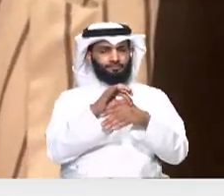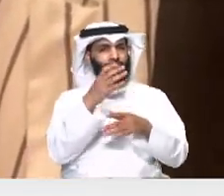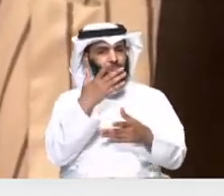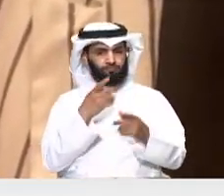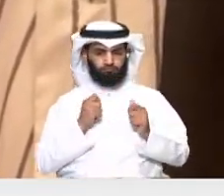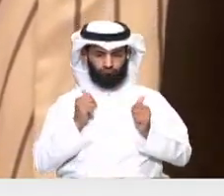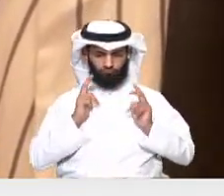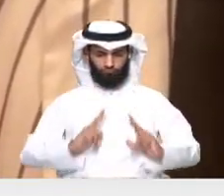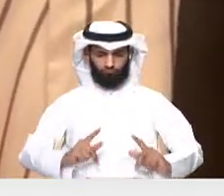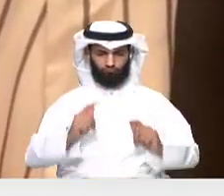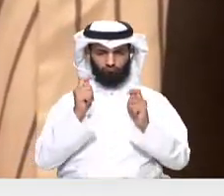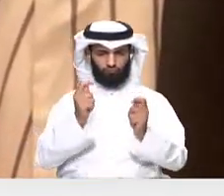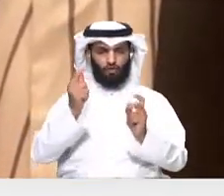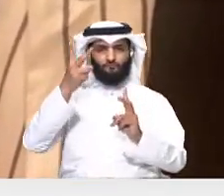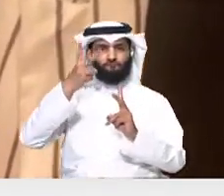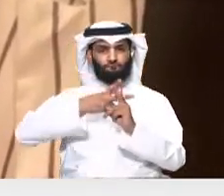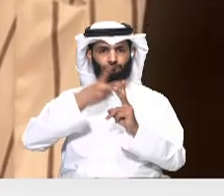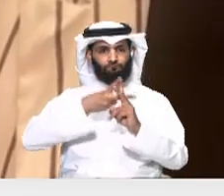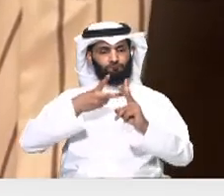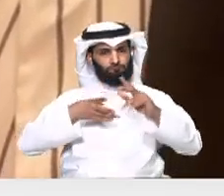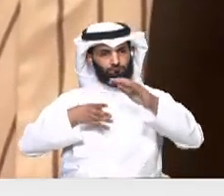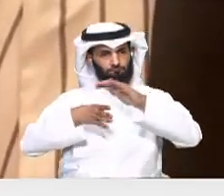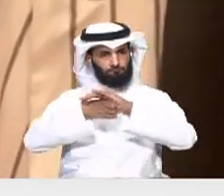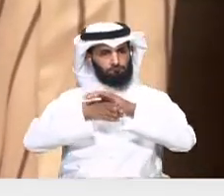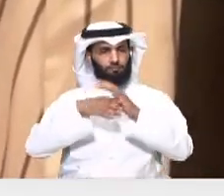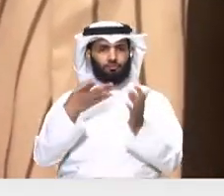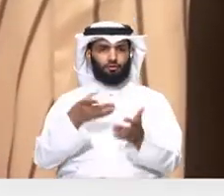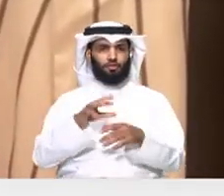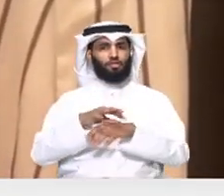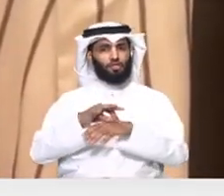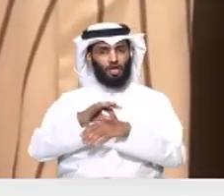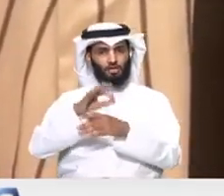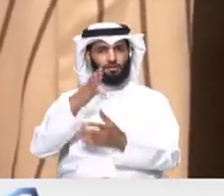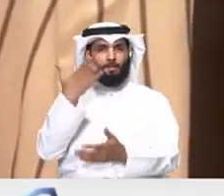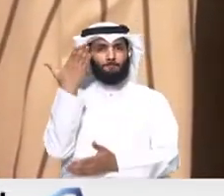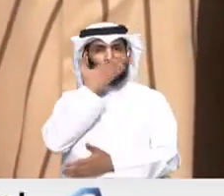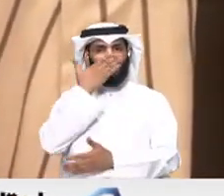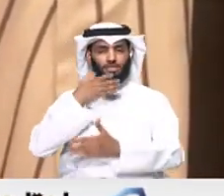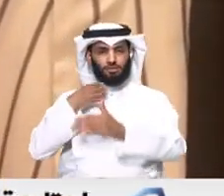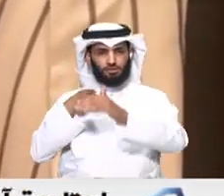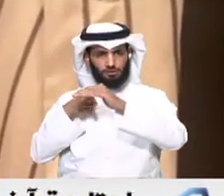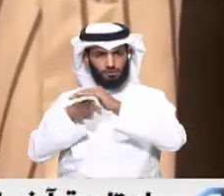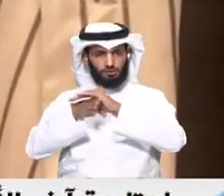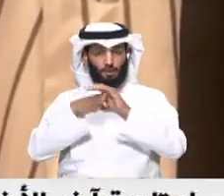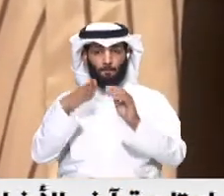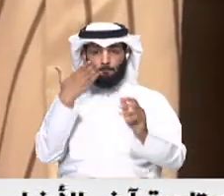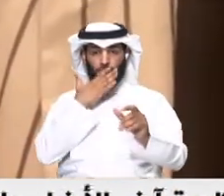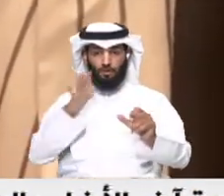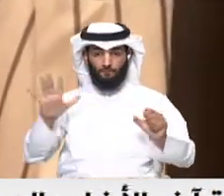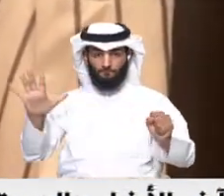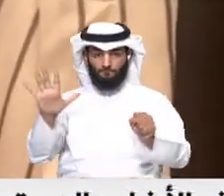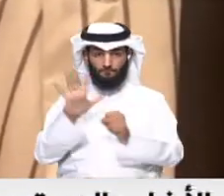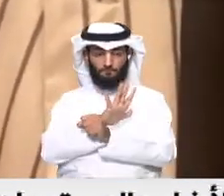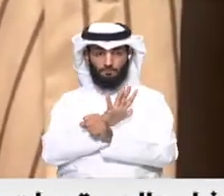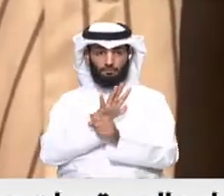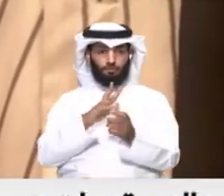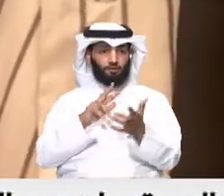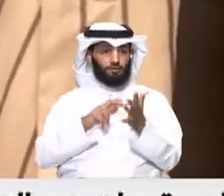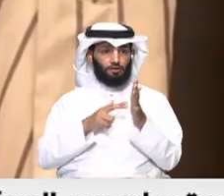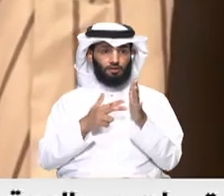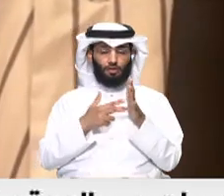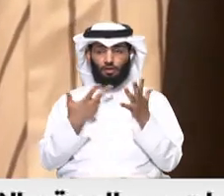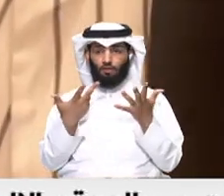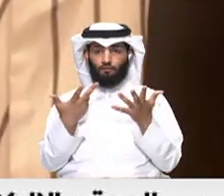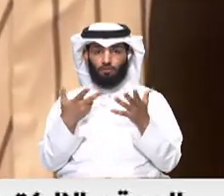ذهب للأقارب، هناك من لجأ إلى المدارس، وعندما وصلت القدرة الاستيعابية إلى أقصى الحدود لم يعد أمامهم